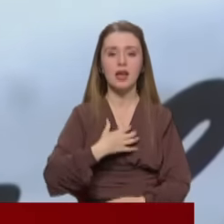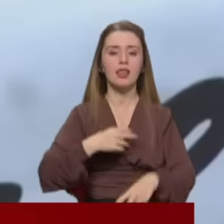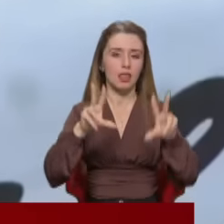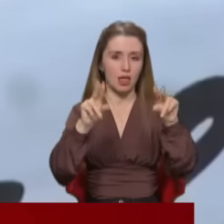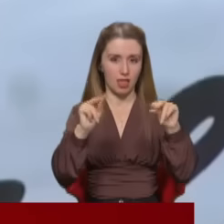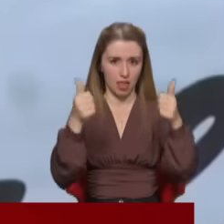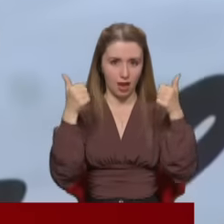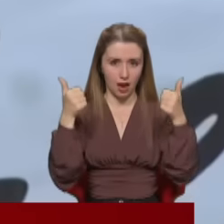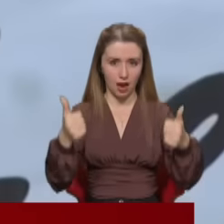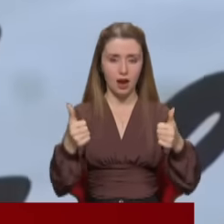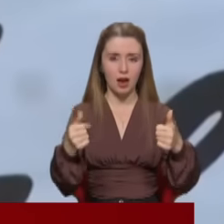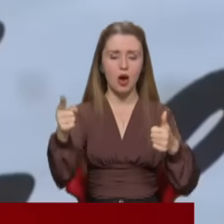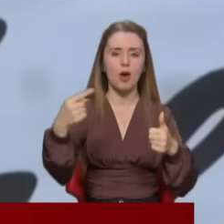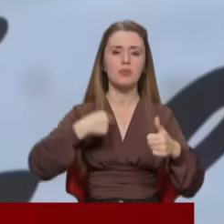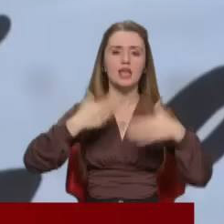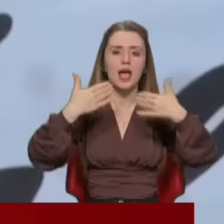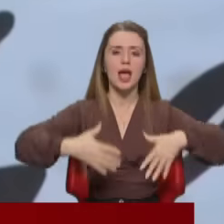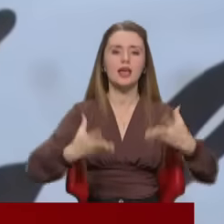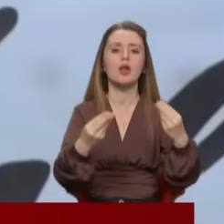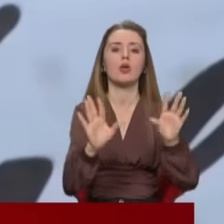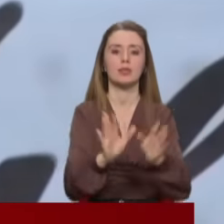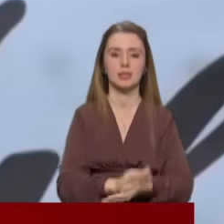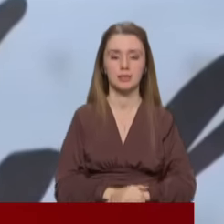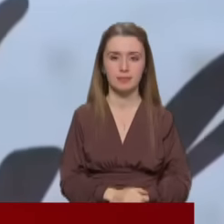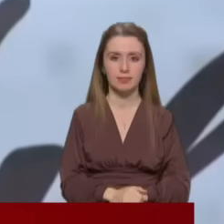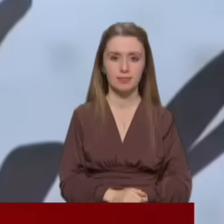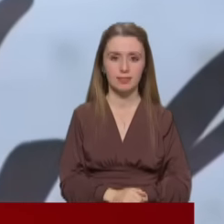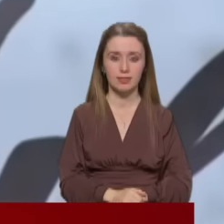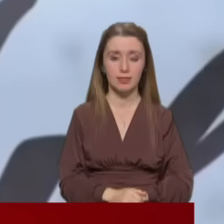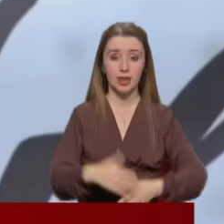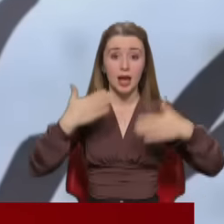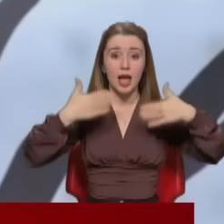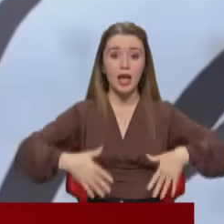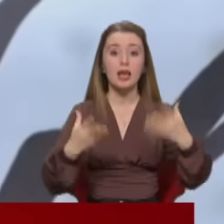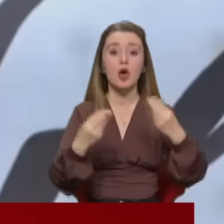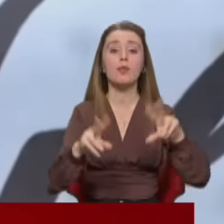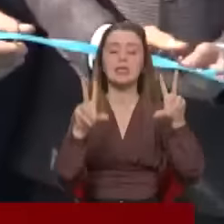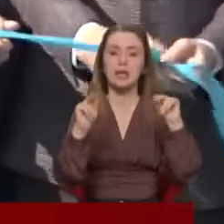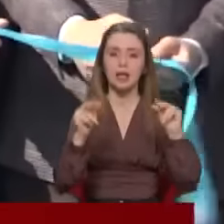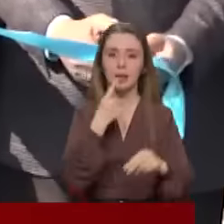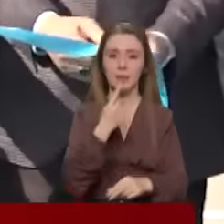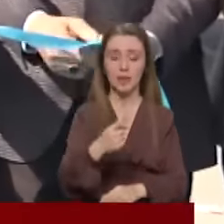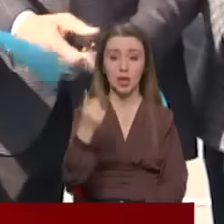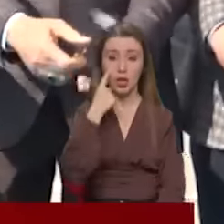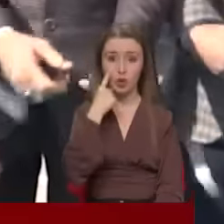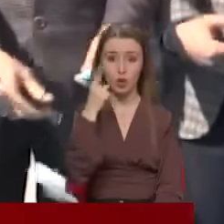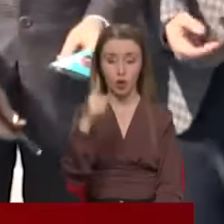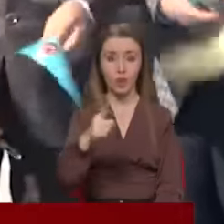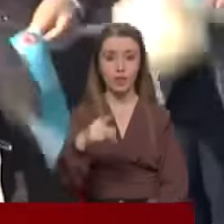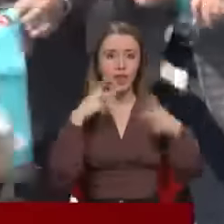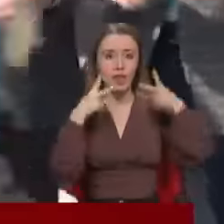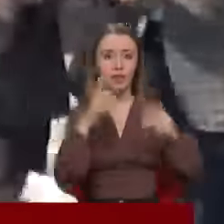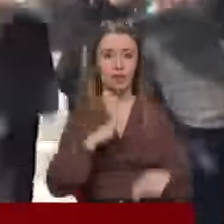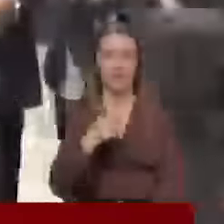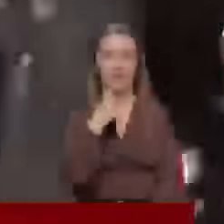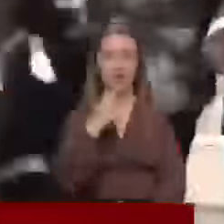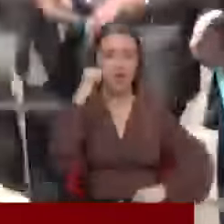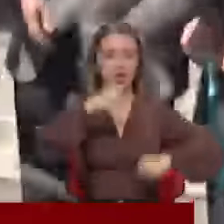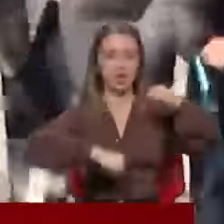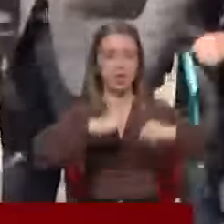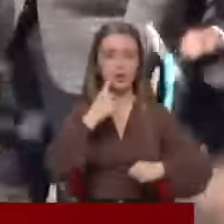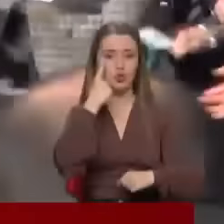yeter. Gölge etmesinler, başka insan istemem. Engel olmasınlar yeter dedim. Hükümetten açık çek aldım diyen rakibi